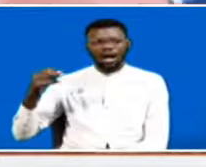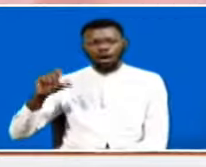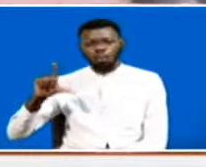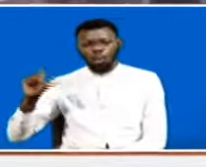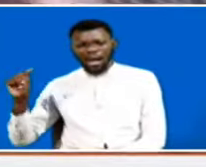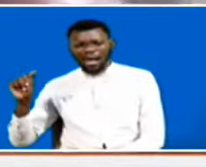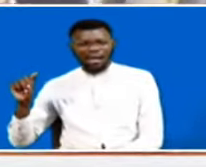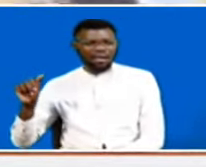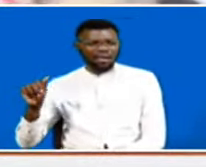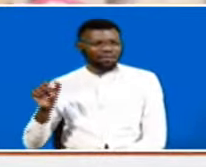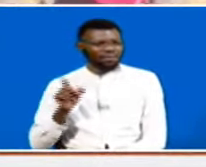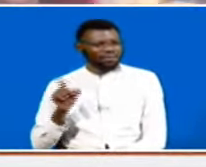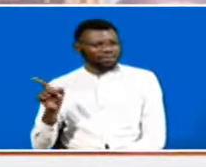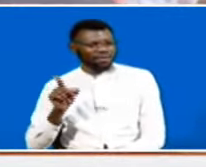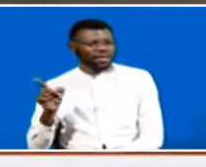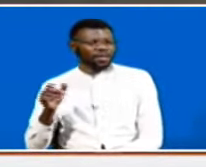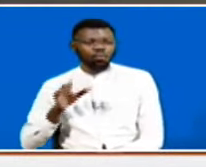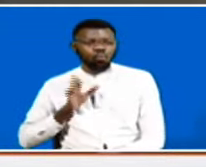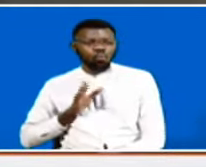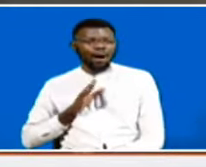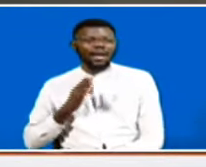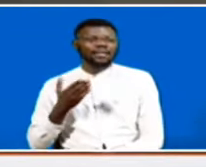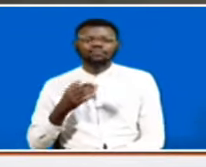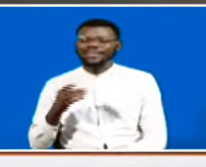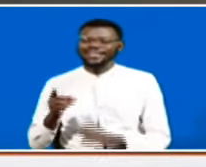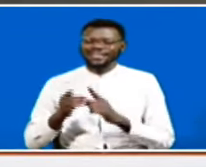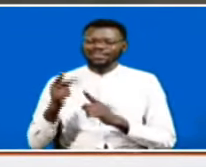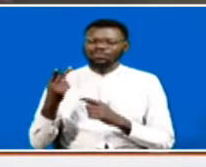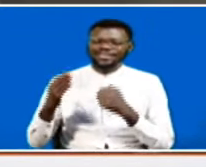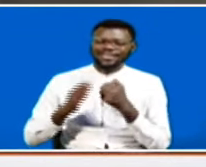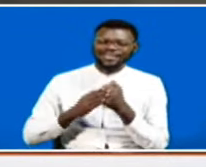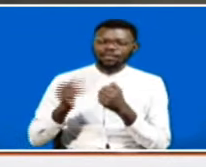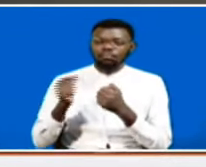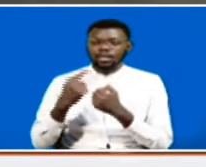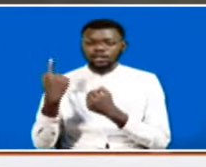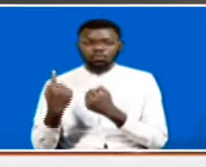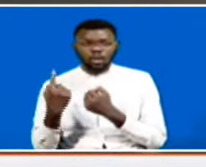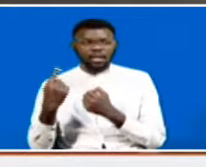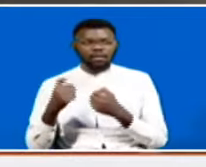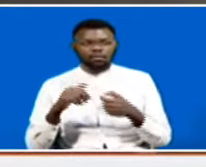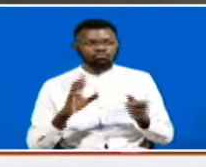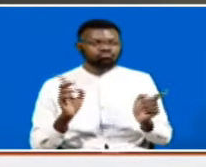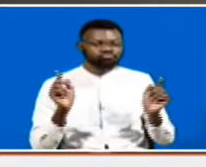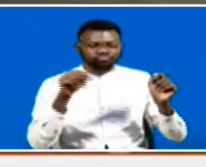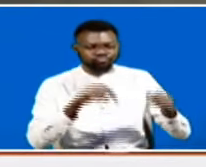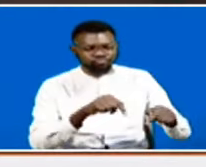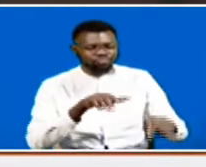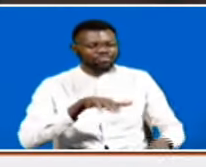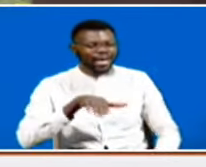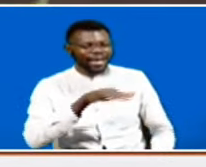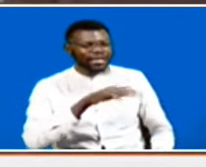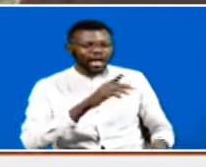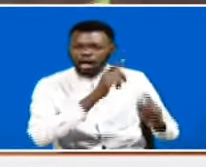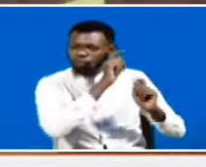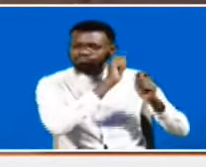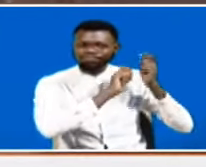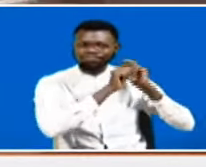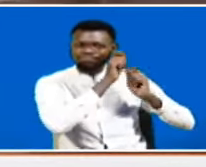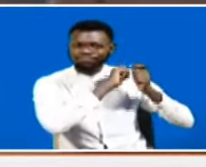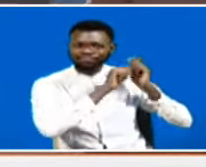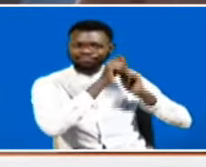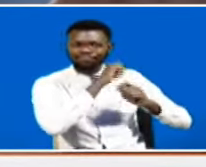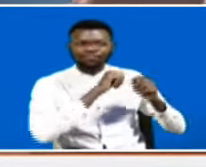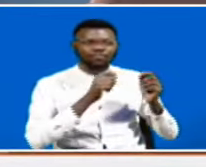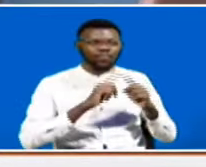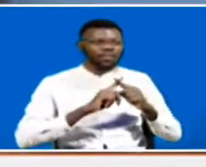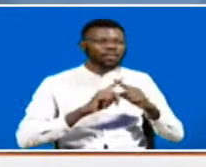The last time she was seen alive was on January 29, when she visited a hairstylist in the neighborhood. Her host unusually turning